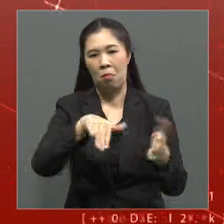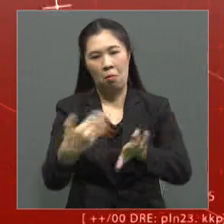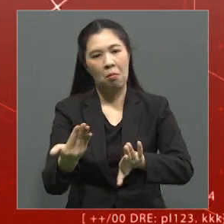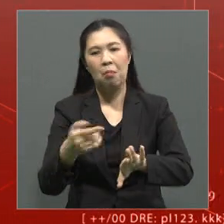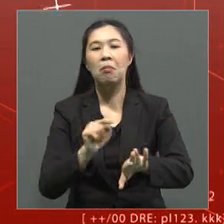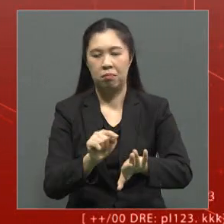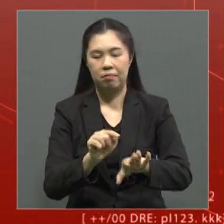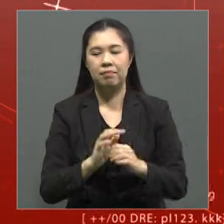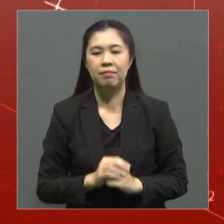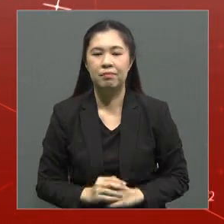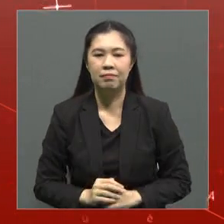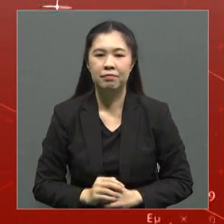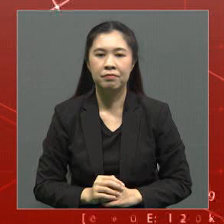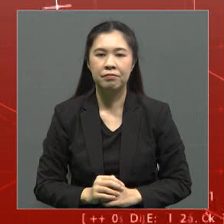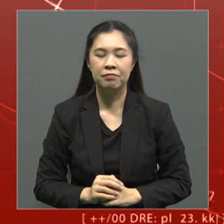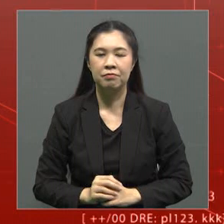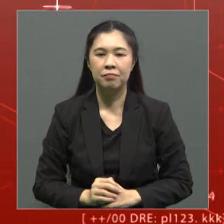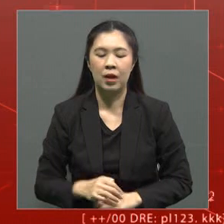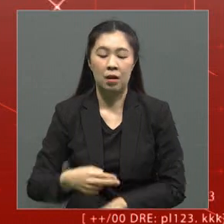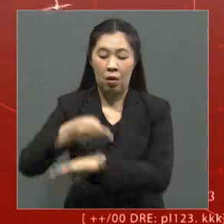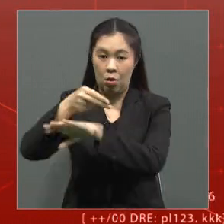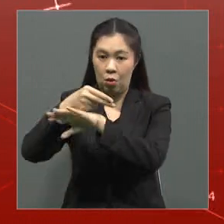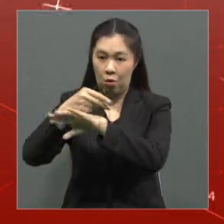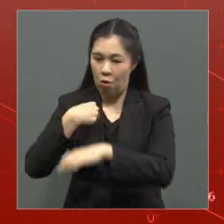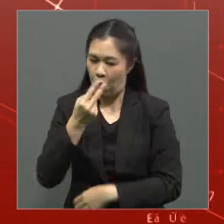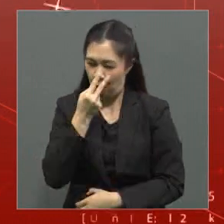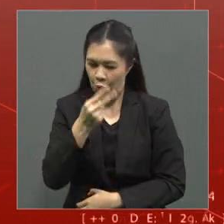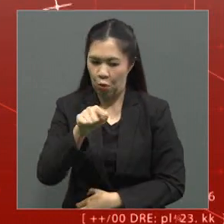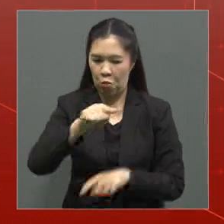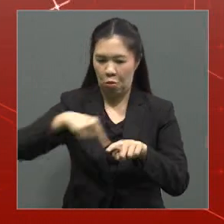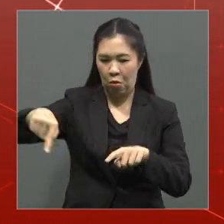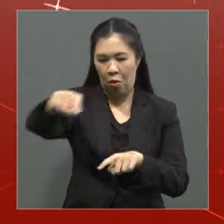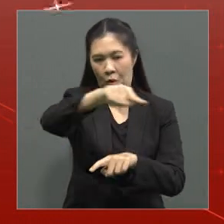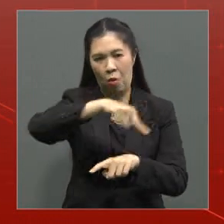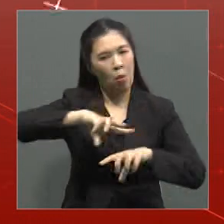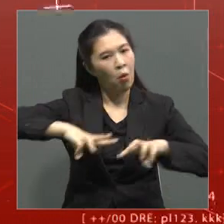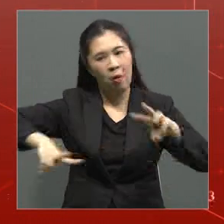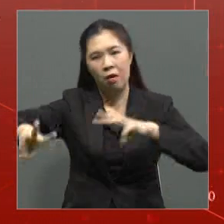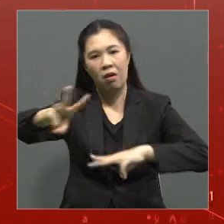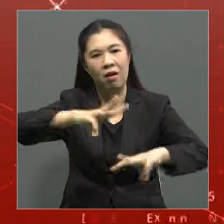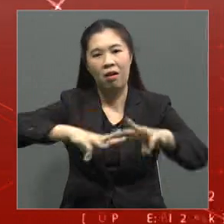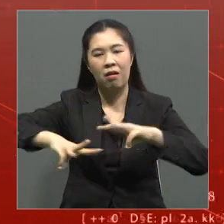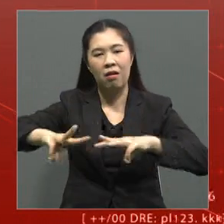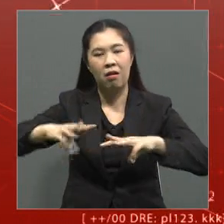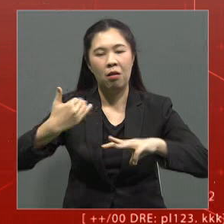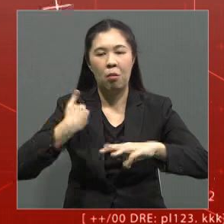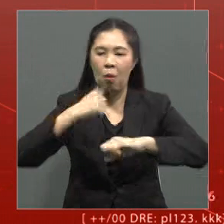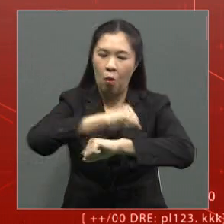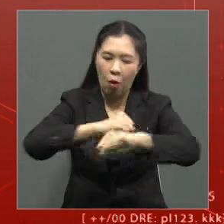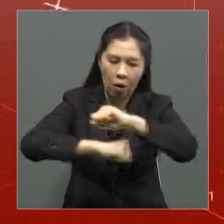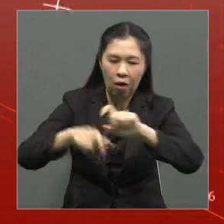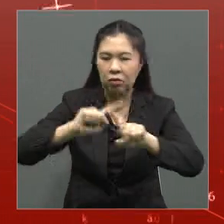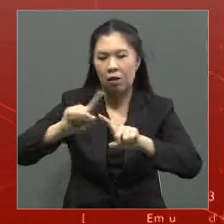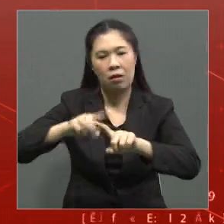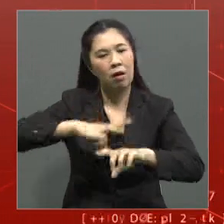เรียกได้ว่าถ้ามองจากภาพมุมสูงเนี่ยมันราบเป็นหน้ากรองคือแทบจะมองไม่เห็นชิ้นส่วนอาคารประกอบอะไรต่างๆเลยนะ